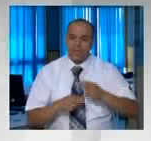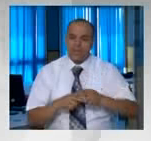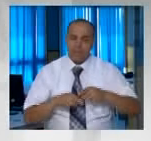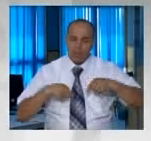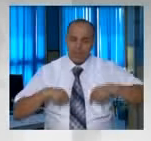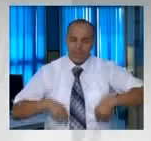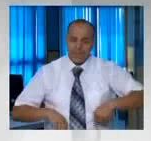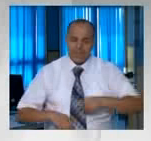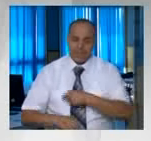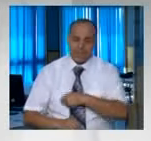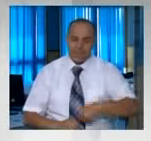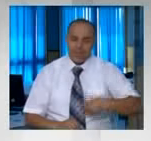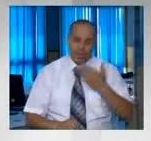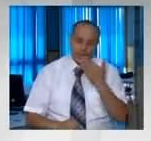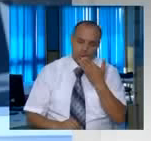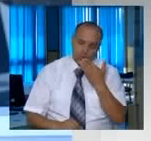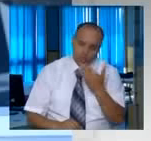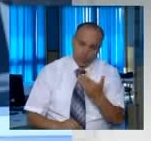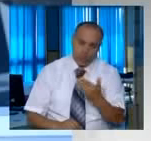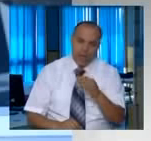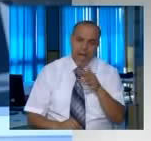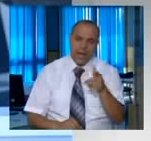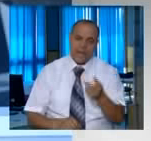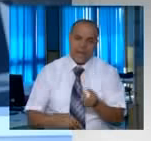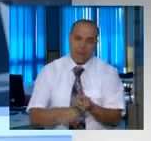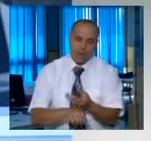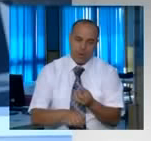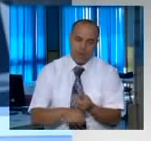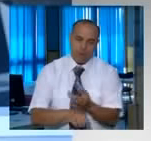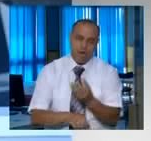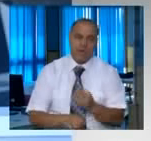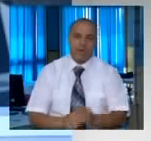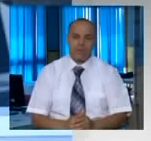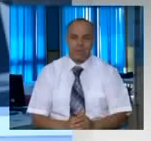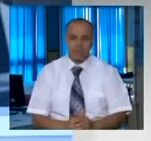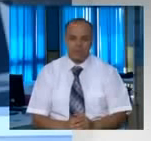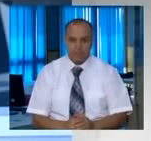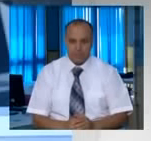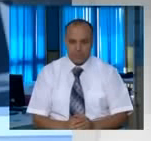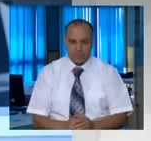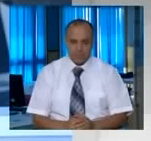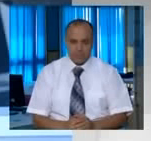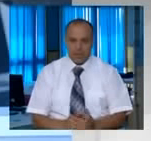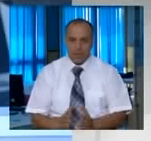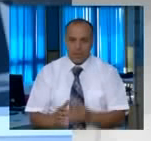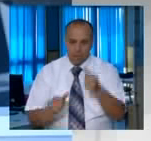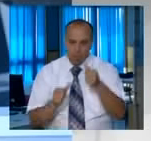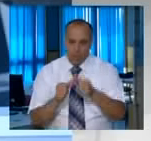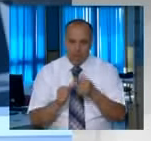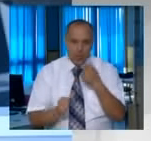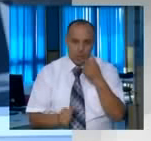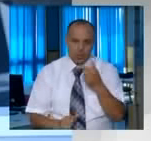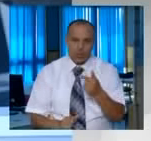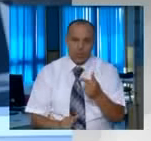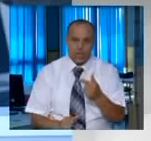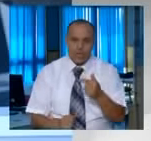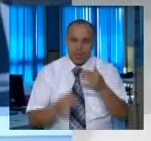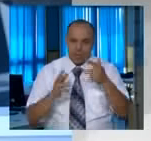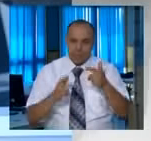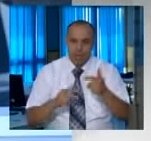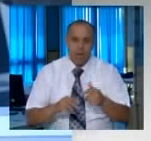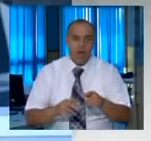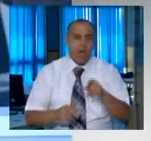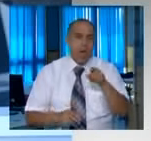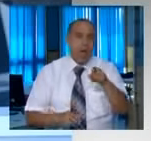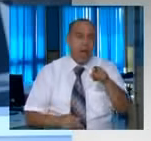وزارة الداخلية، شكرا جزيلا لك على كل هذه المعطيات. ونذكر مشاهدين إذن وحسب آخر